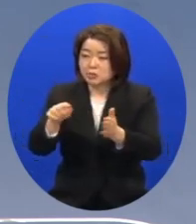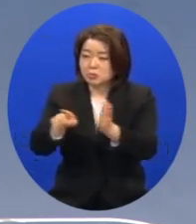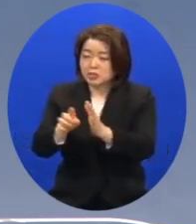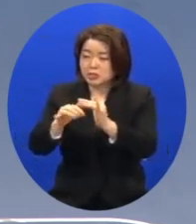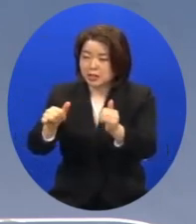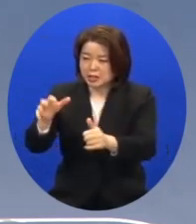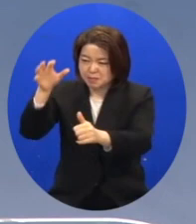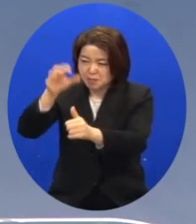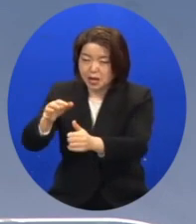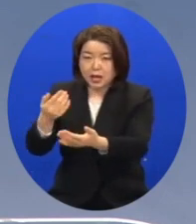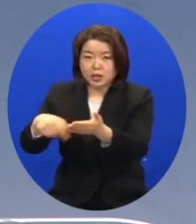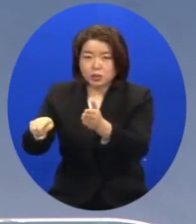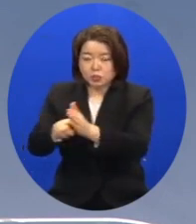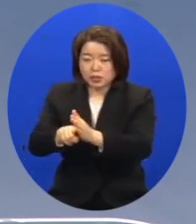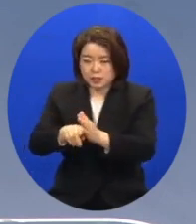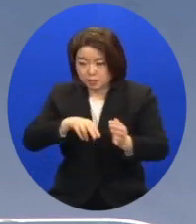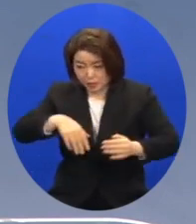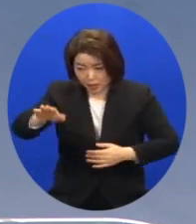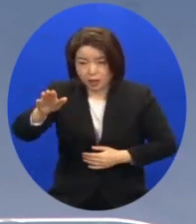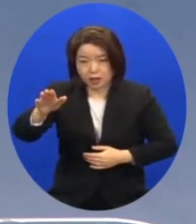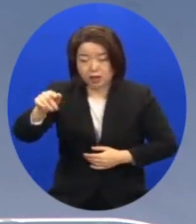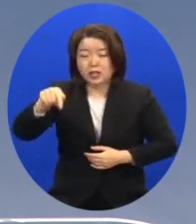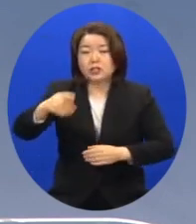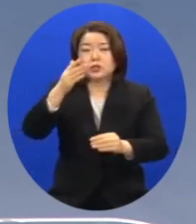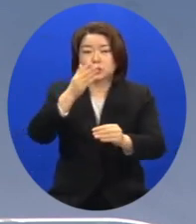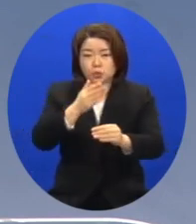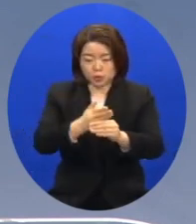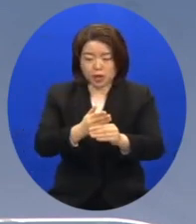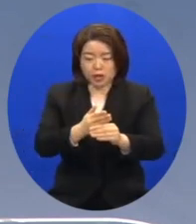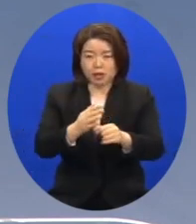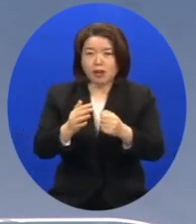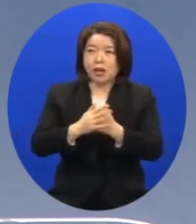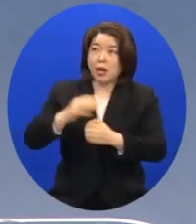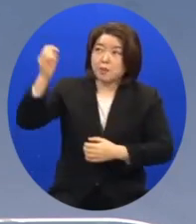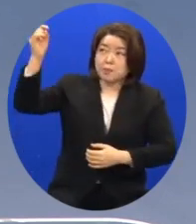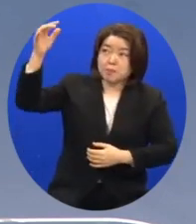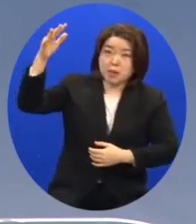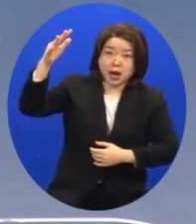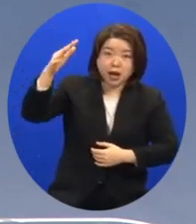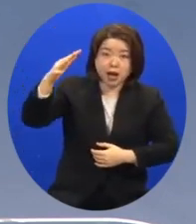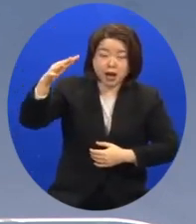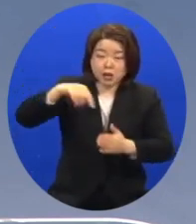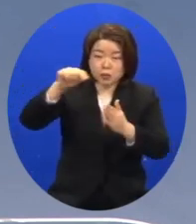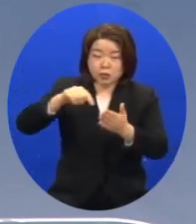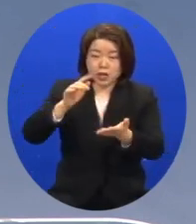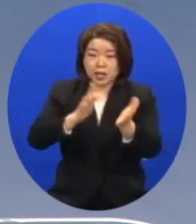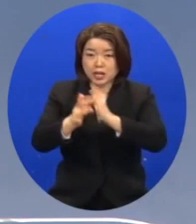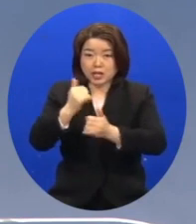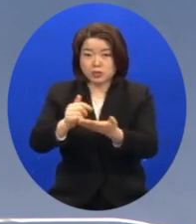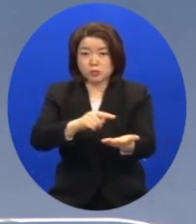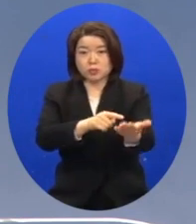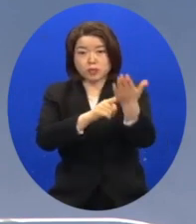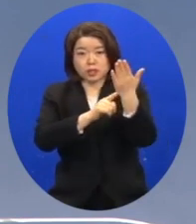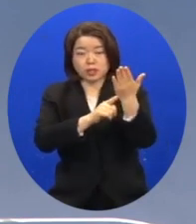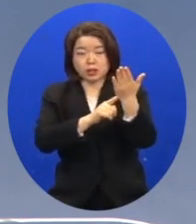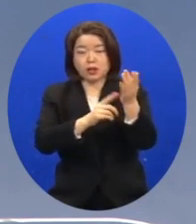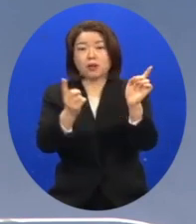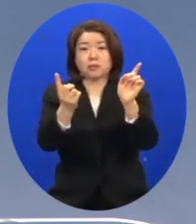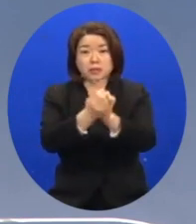도중에서 예수님을 만났어요 b 뻗어도 더 강력한 빛으로 주님이 4월에 게임